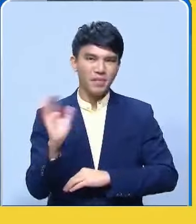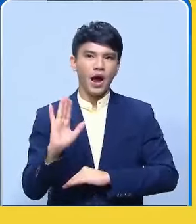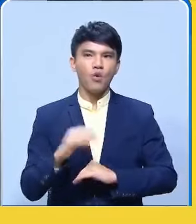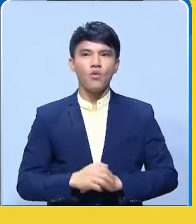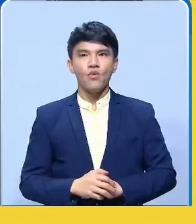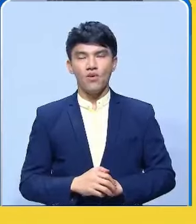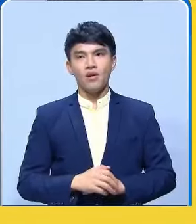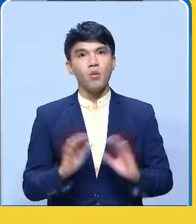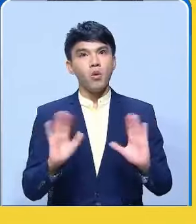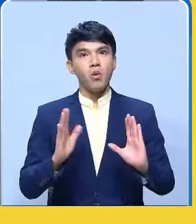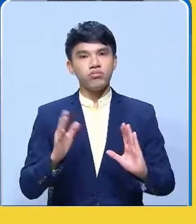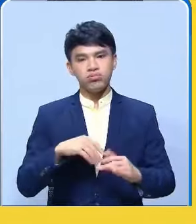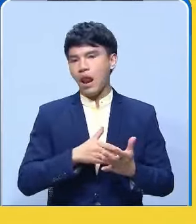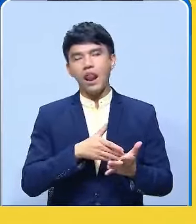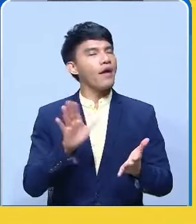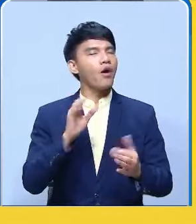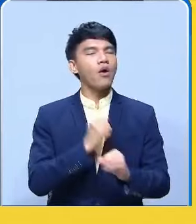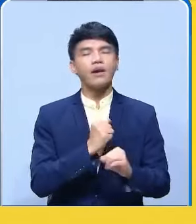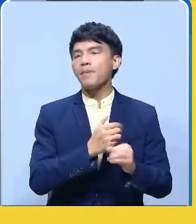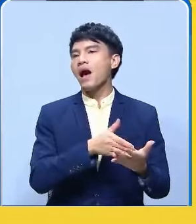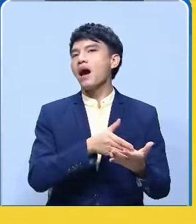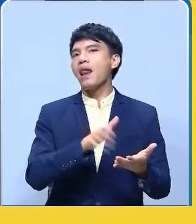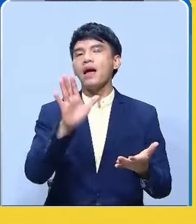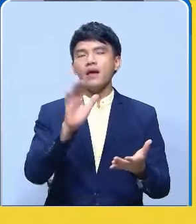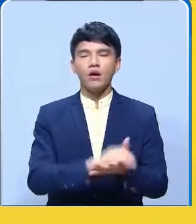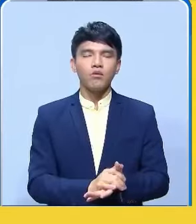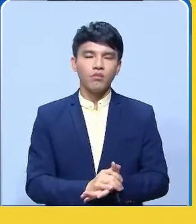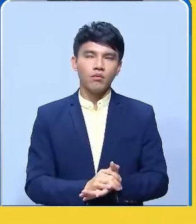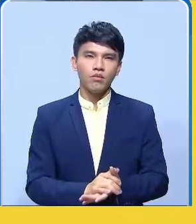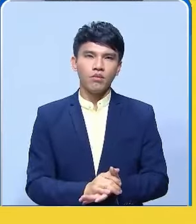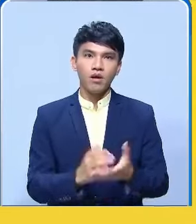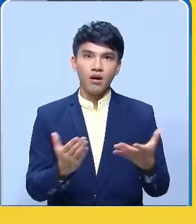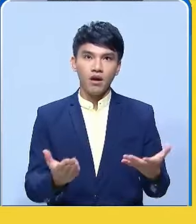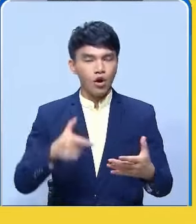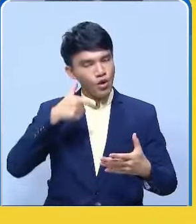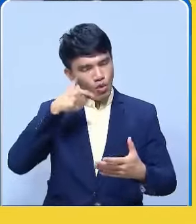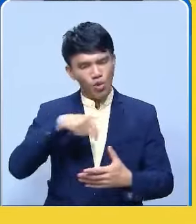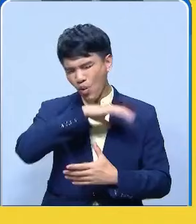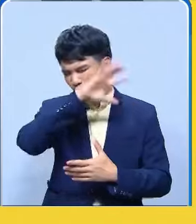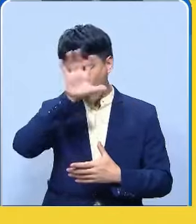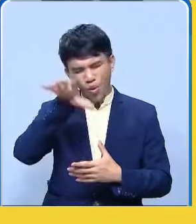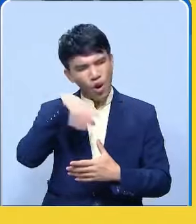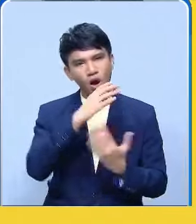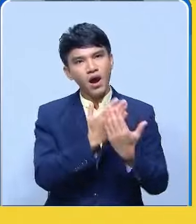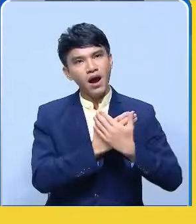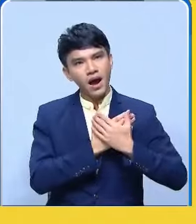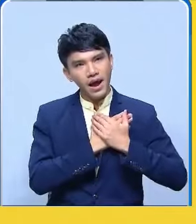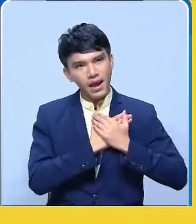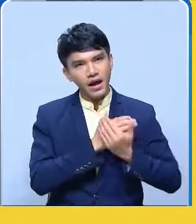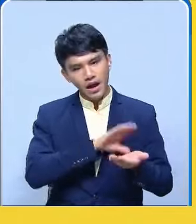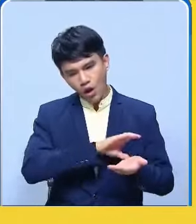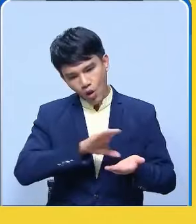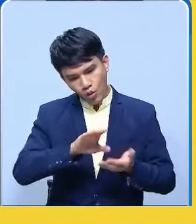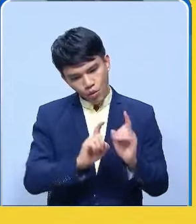ปพอปฏิเสธก็ถูกไล่ออกไปทำงานหลังบ่อตกปลาเป็นคอลเซ็นเตอร์รูปแบบหลอกให้รักแล้วชวนลงทุนเทรด